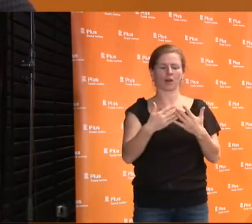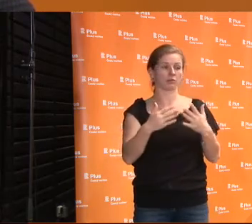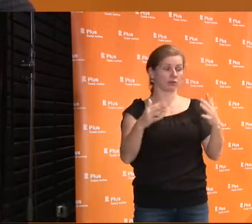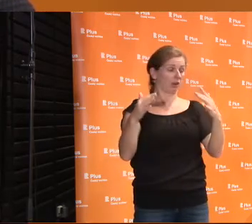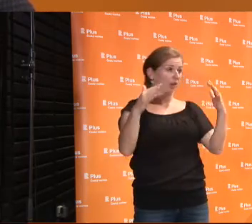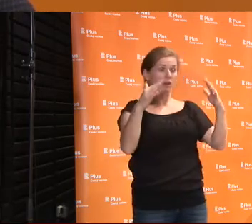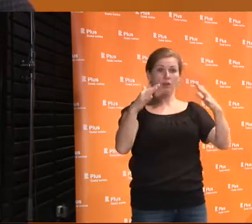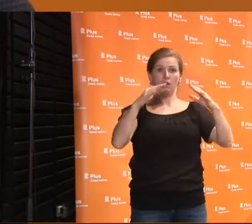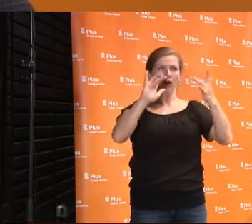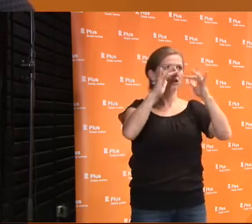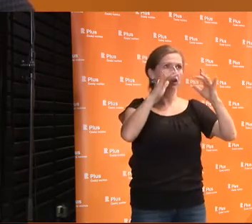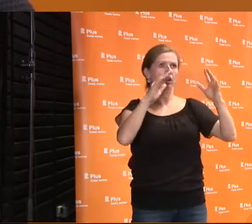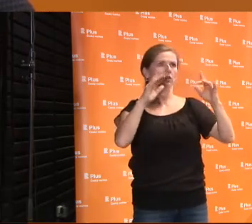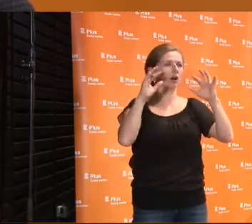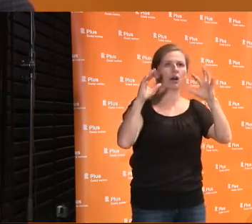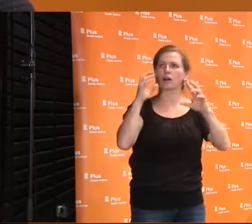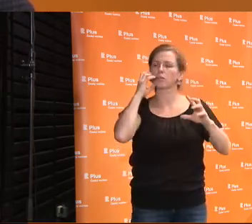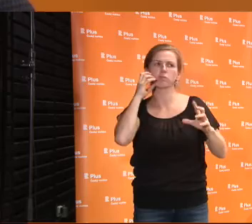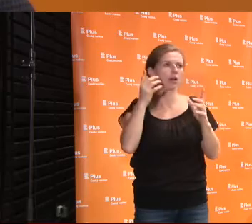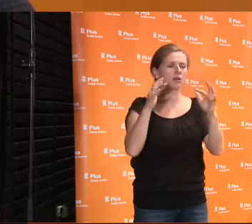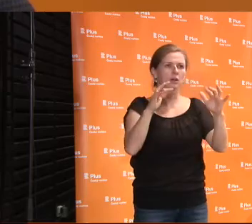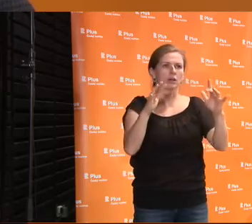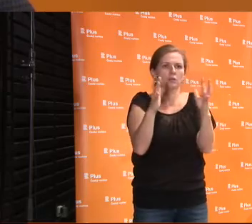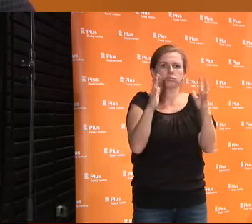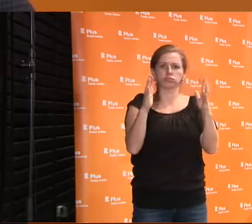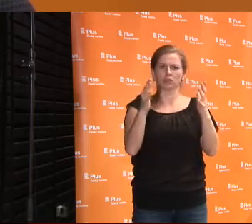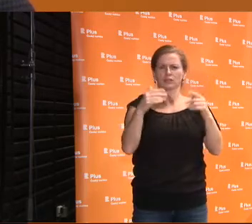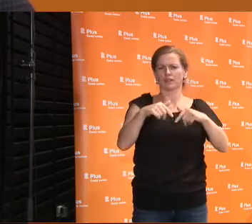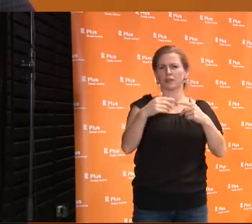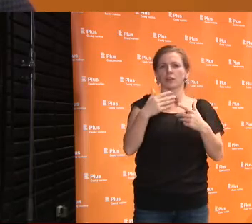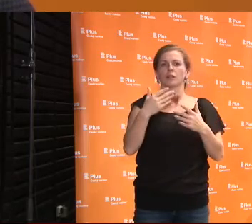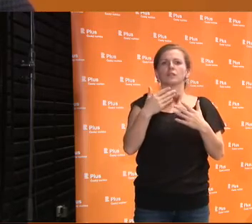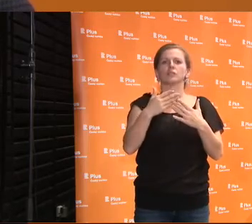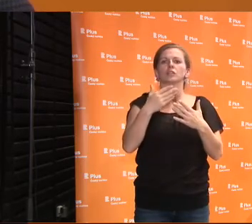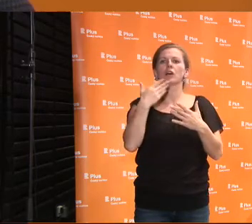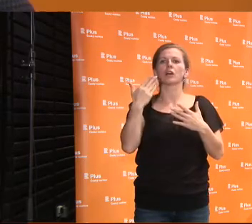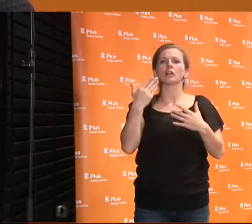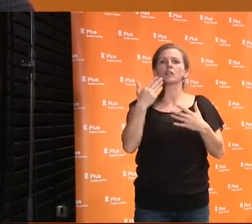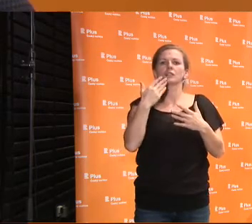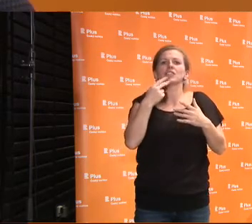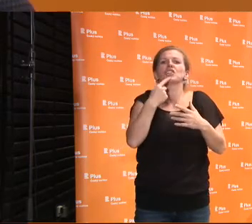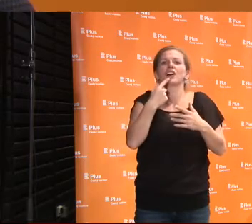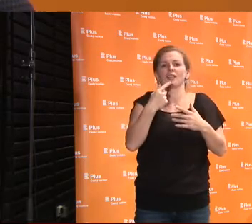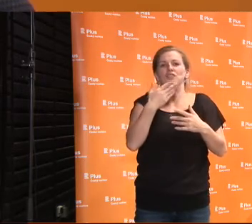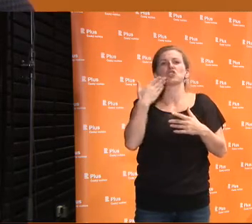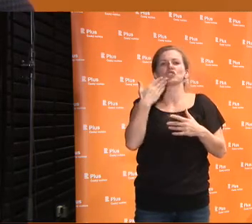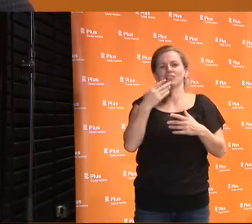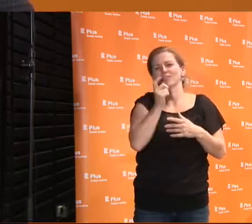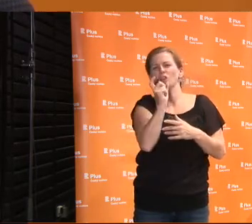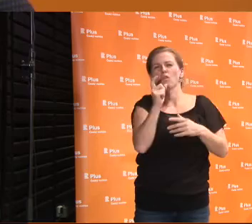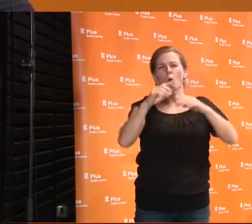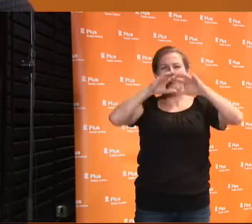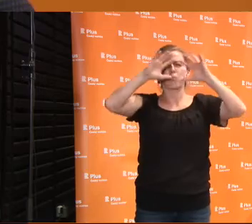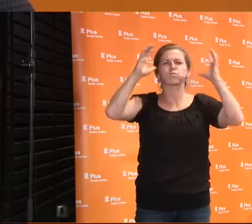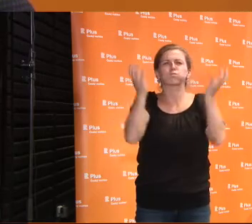prostoru uzavíráni do takzvaných echo chambers, to znamená, že jak se češtině se ujalo, udělala tam bublina, jo, a kde se